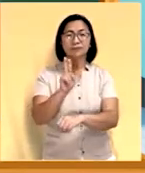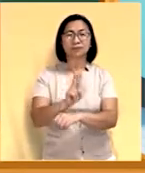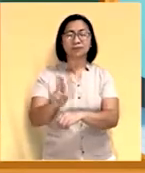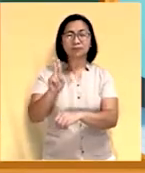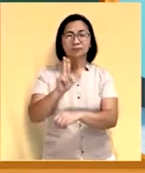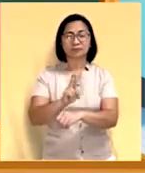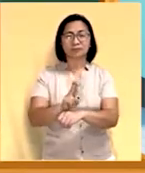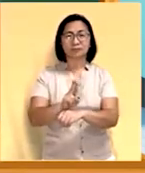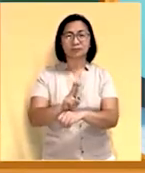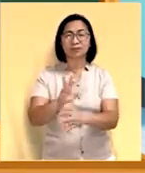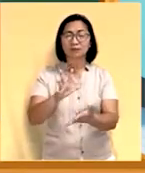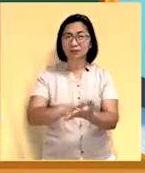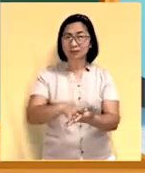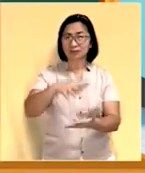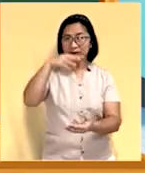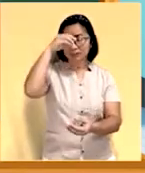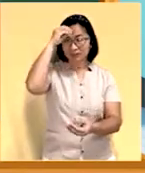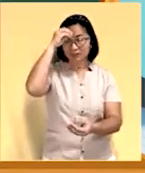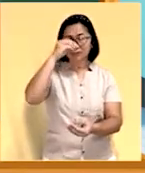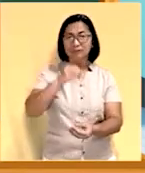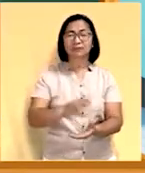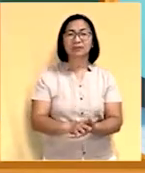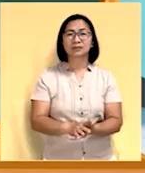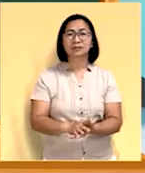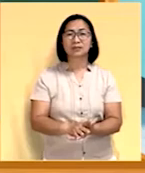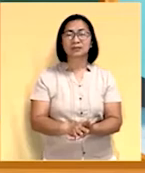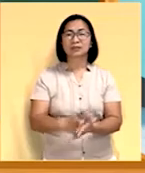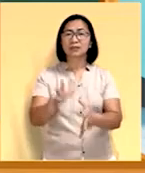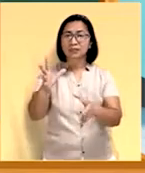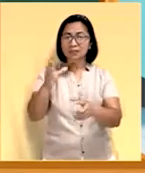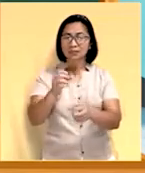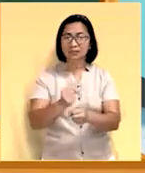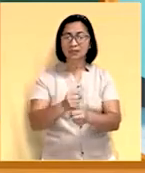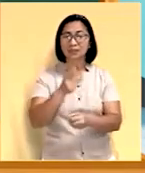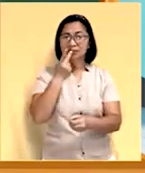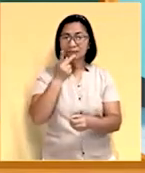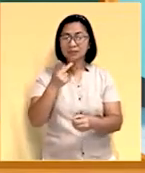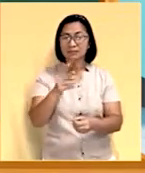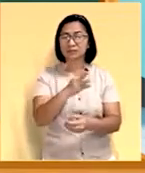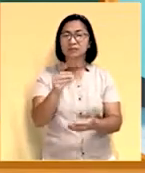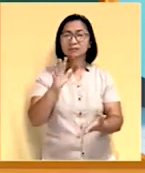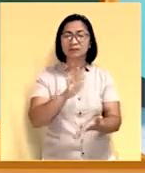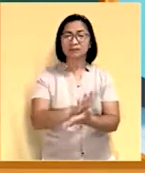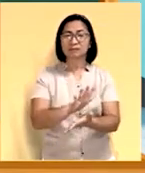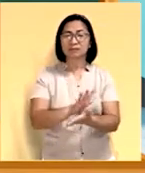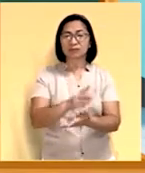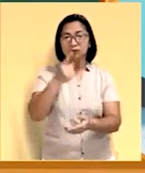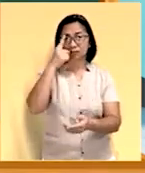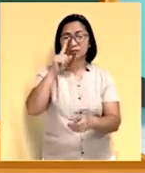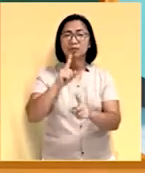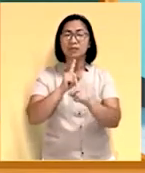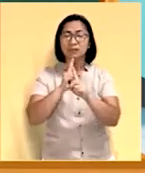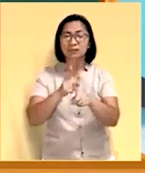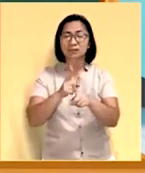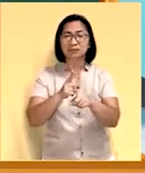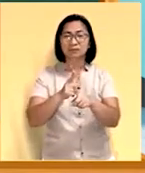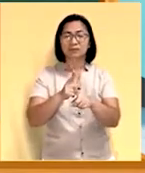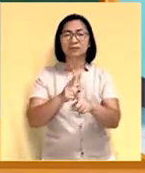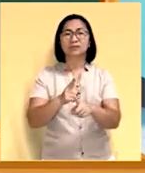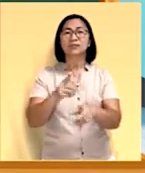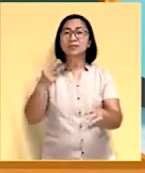Oras na naman ng paggamit ng inyong natutunan. Kumuha ng lapis at papel sa pagsagot, mga